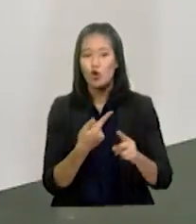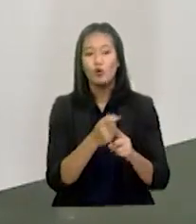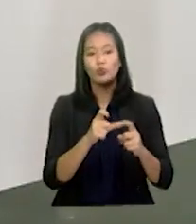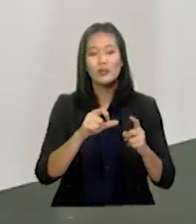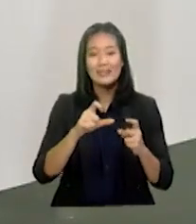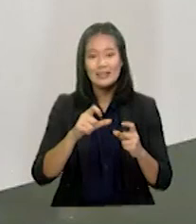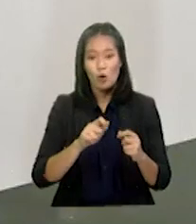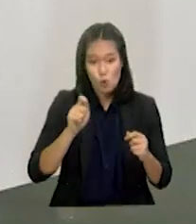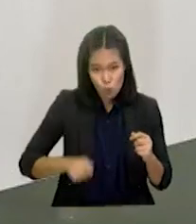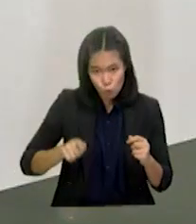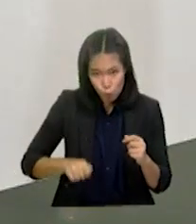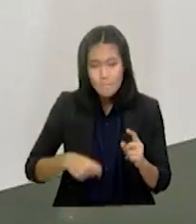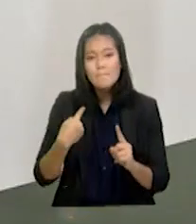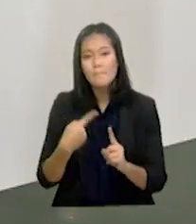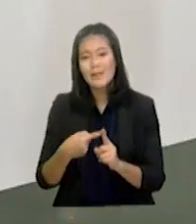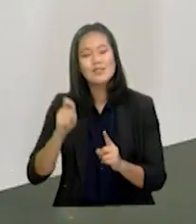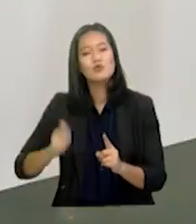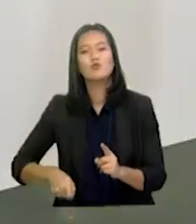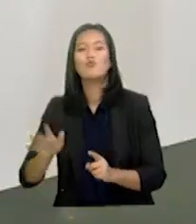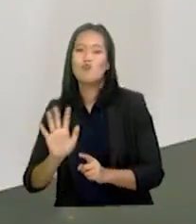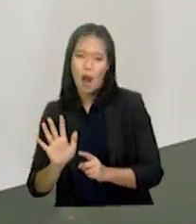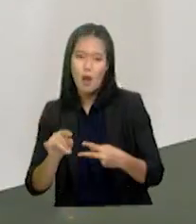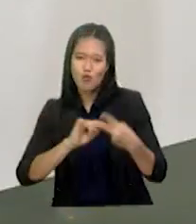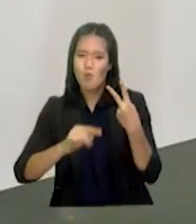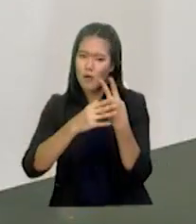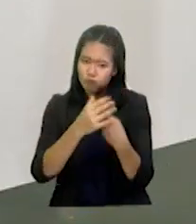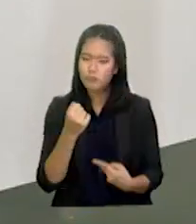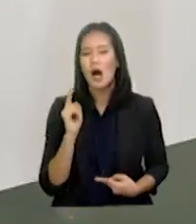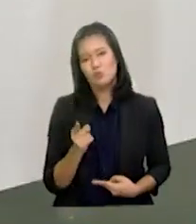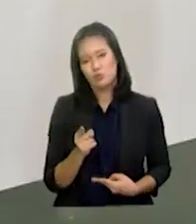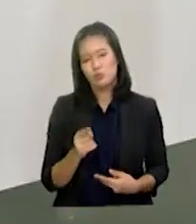sampai hanya komponen non-yudisialnya saja, tapi yang yudisialnya terabaikan.